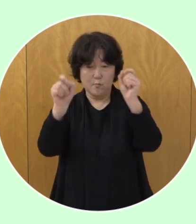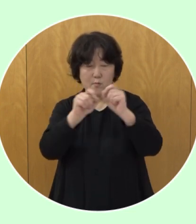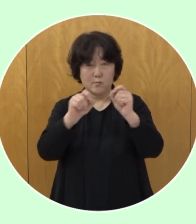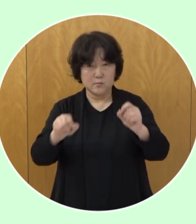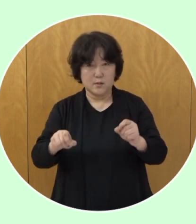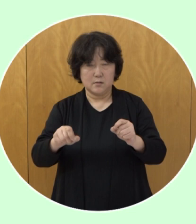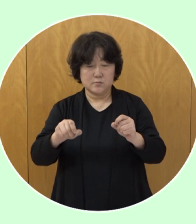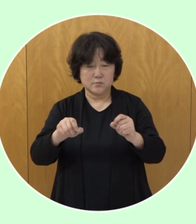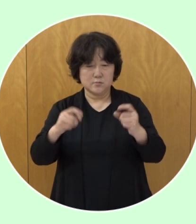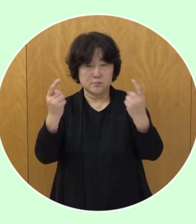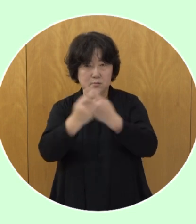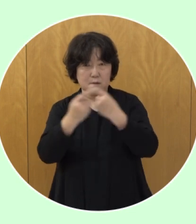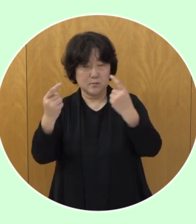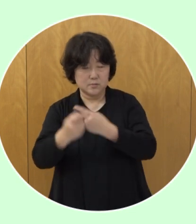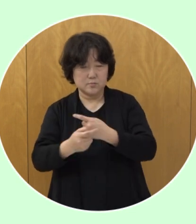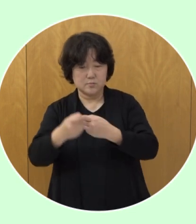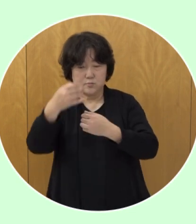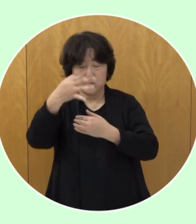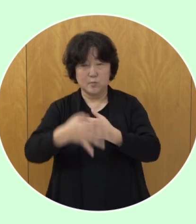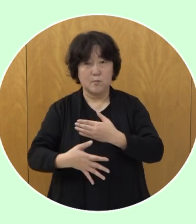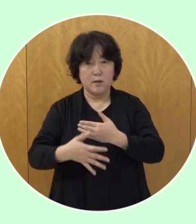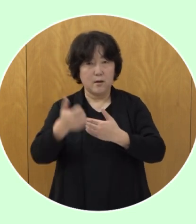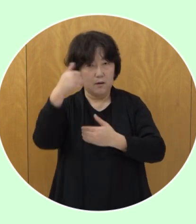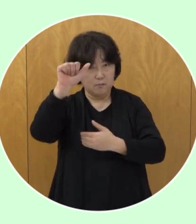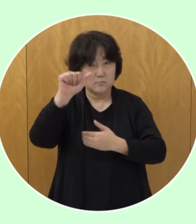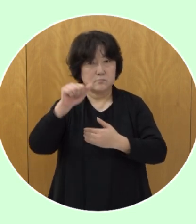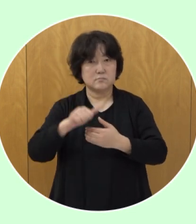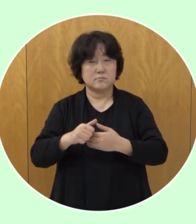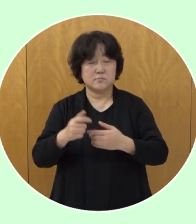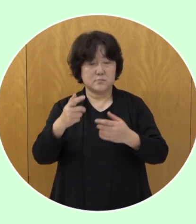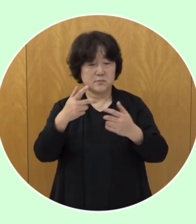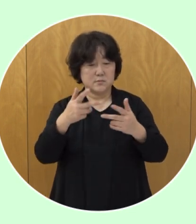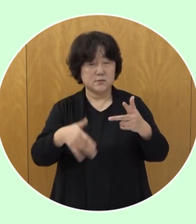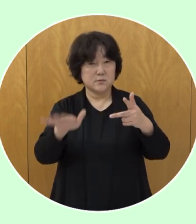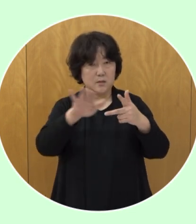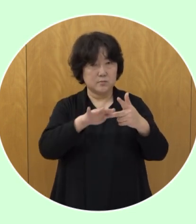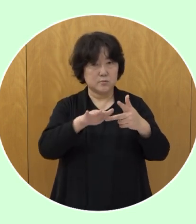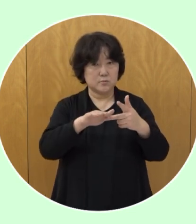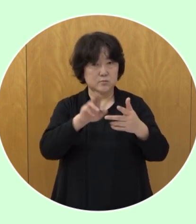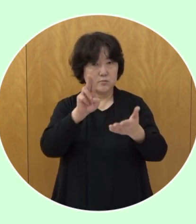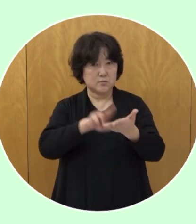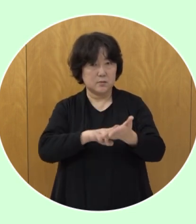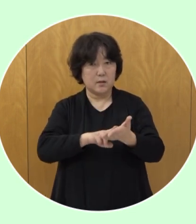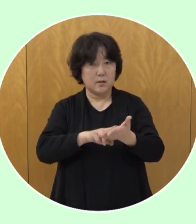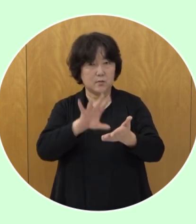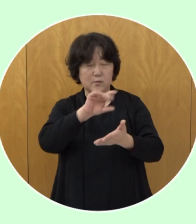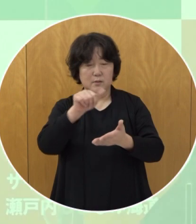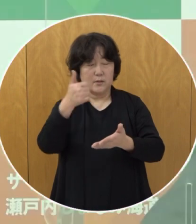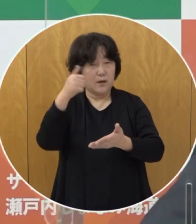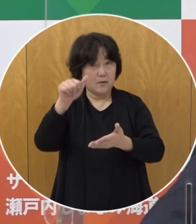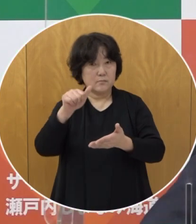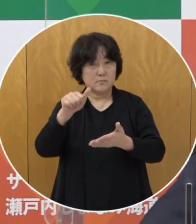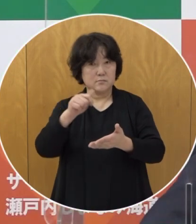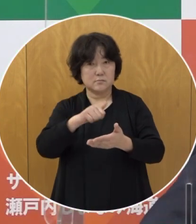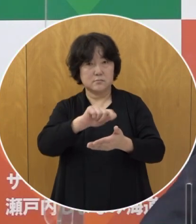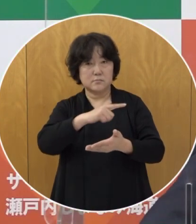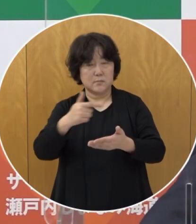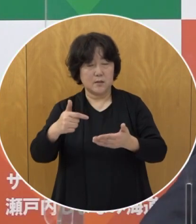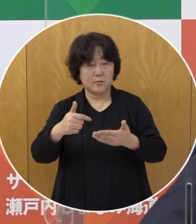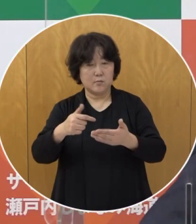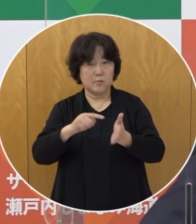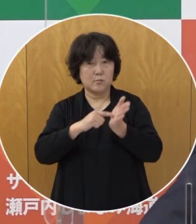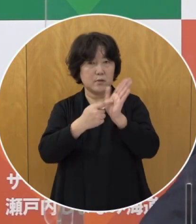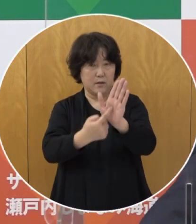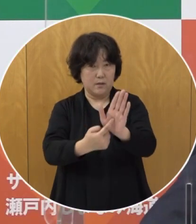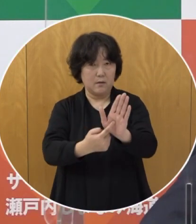例案のほか、公の施設の指定管理者の指定を行う議案などを提出してございます。発表は以